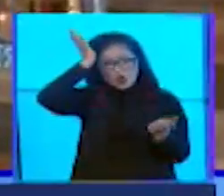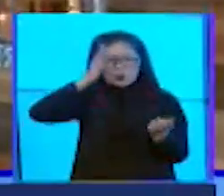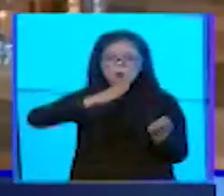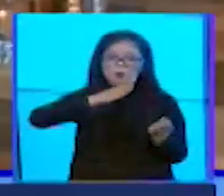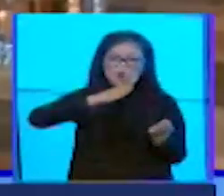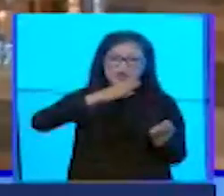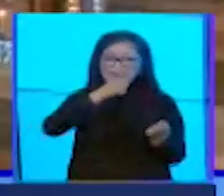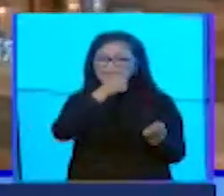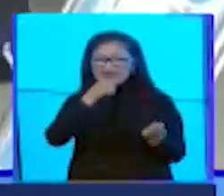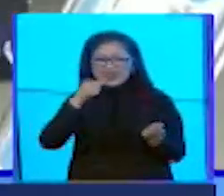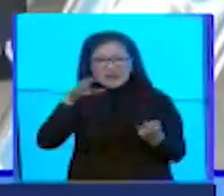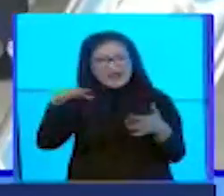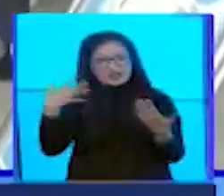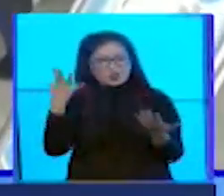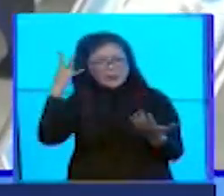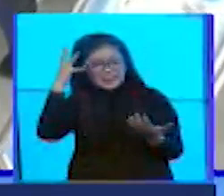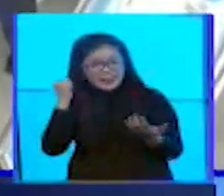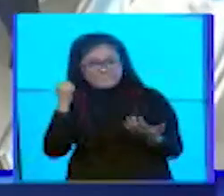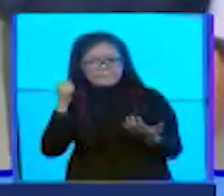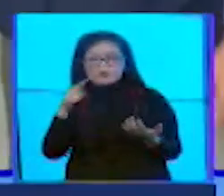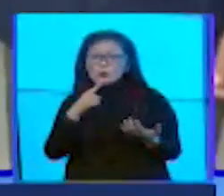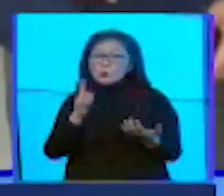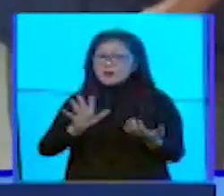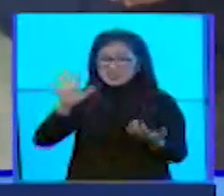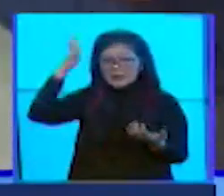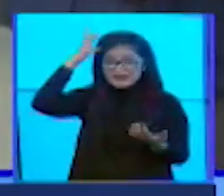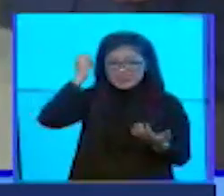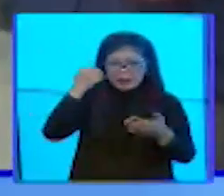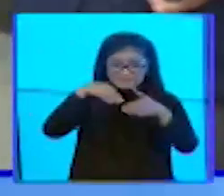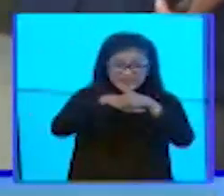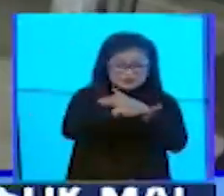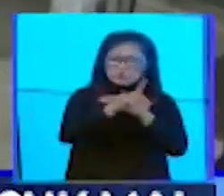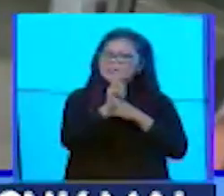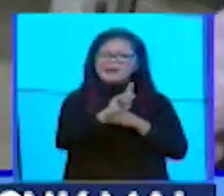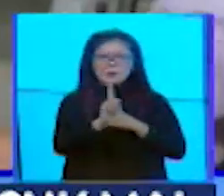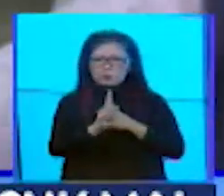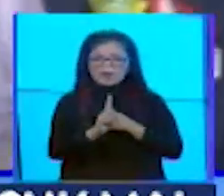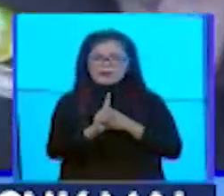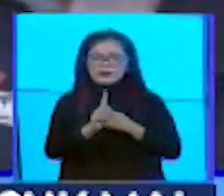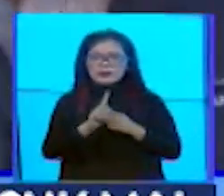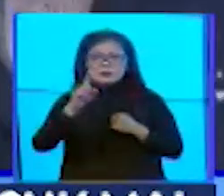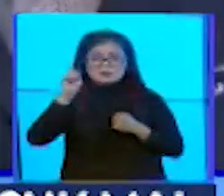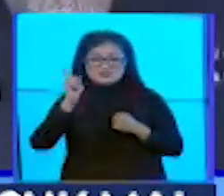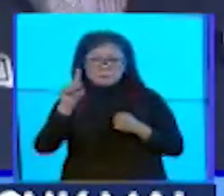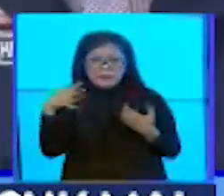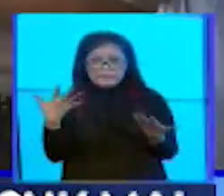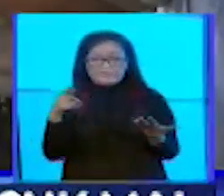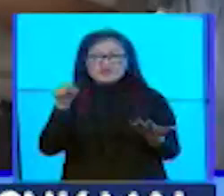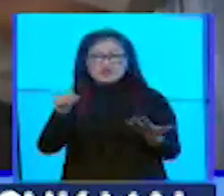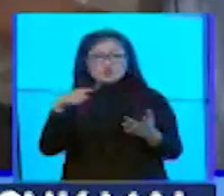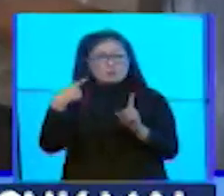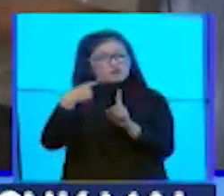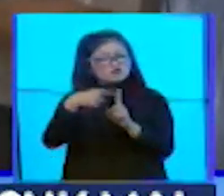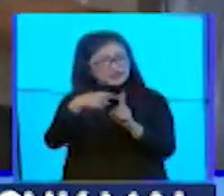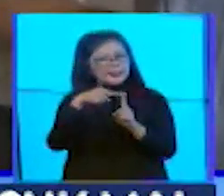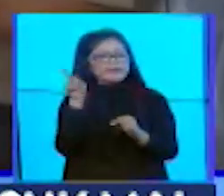Nah, kalau yang hitam itu adalah yang dilarang masuk ke pusat perbelanjaan karena yang hitam ini terindikasi positif